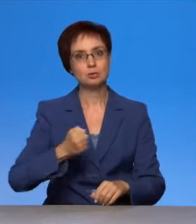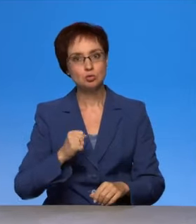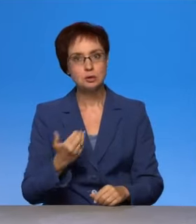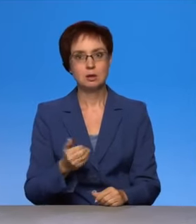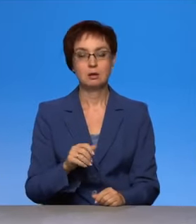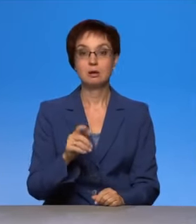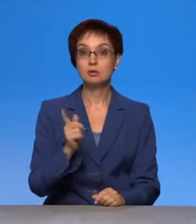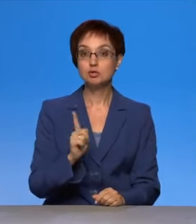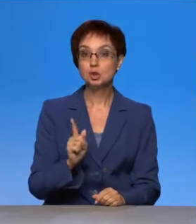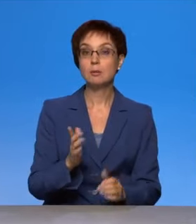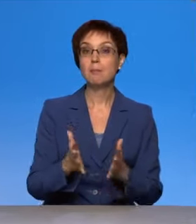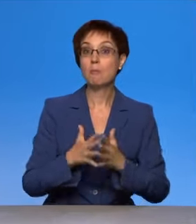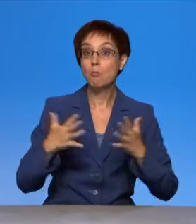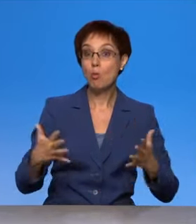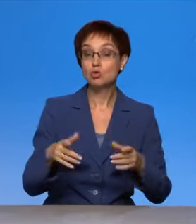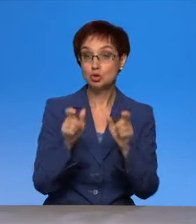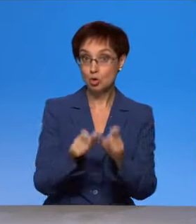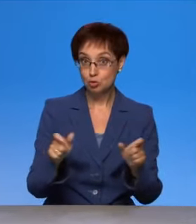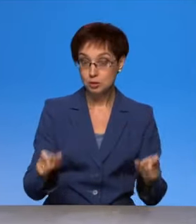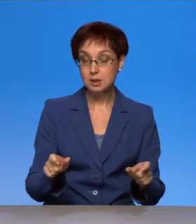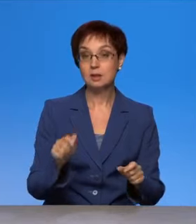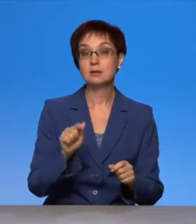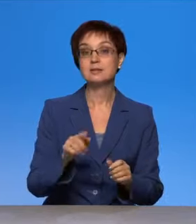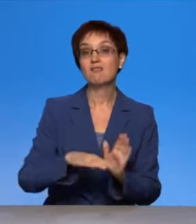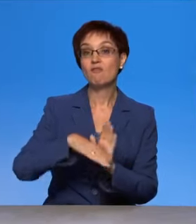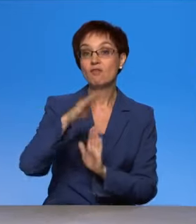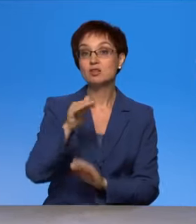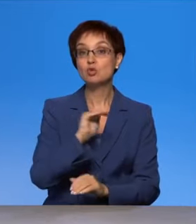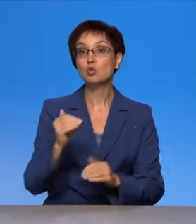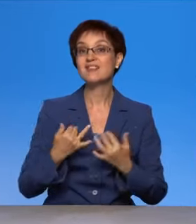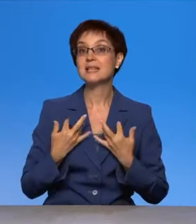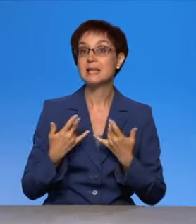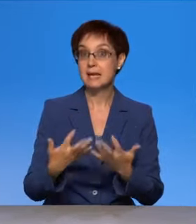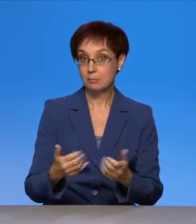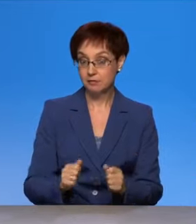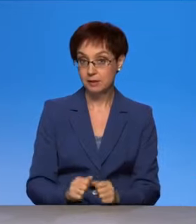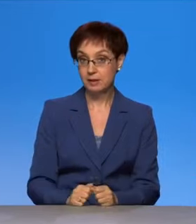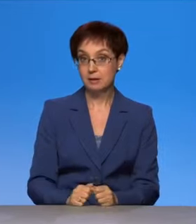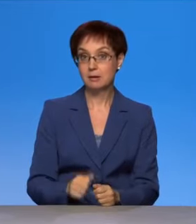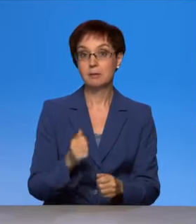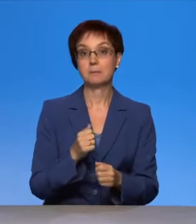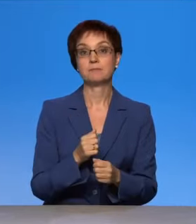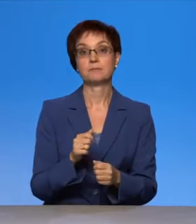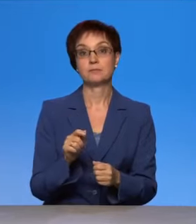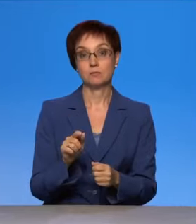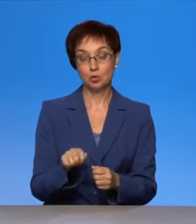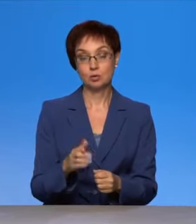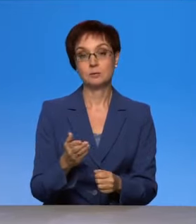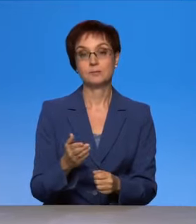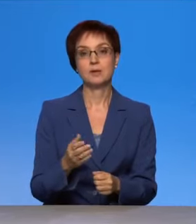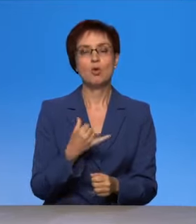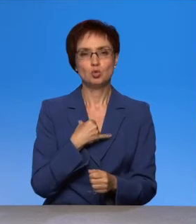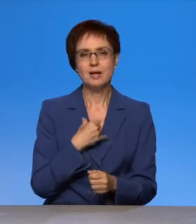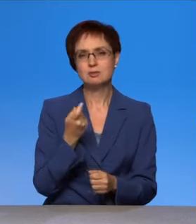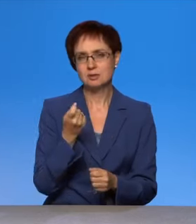требования к ним. Потому что разнообразие нарастает. Одного друга будет достаточно. И к себе тоже. Времени у нас, друзья мои, в